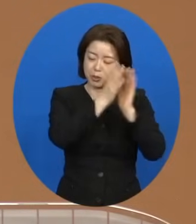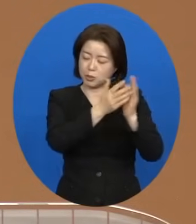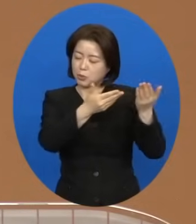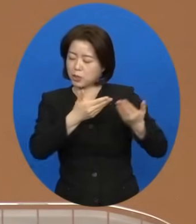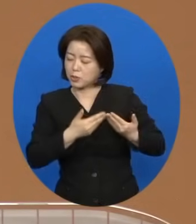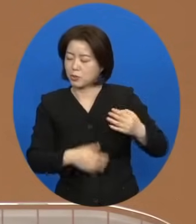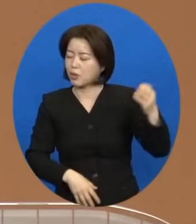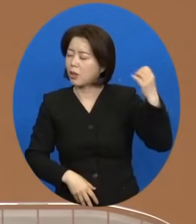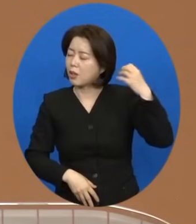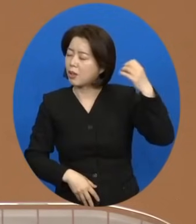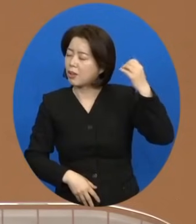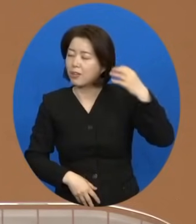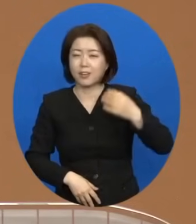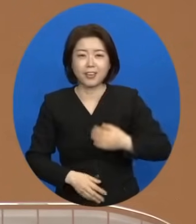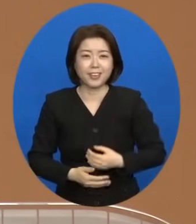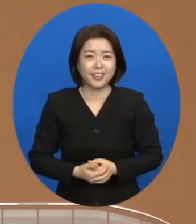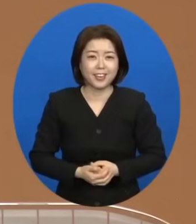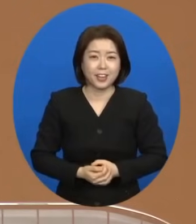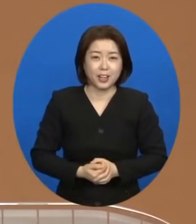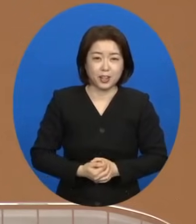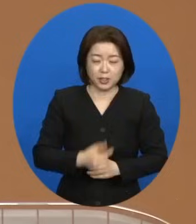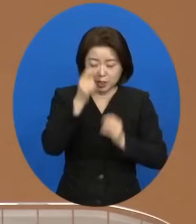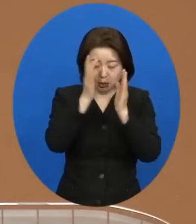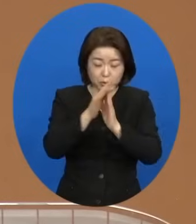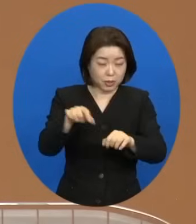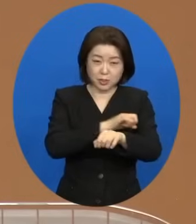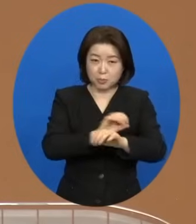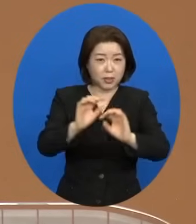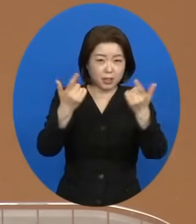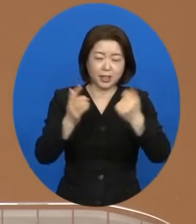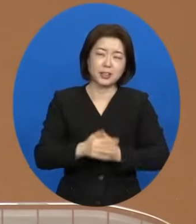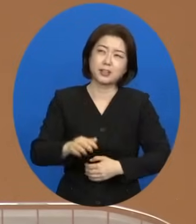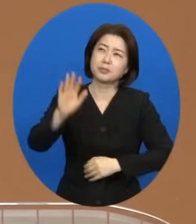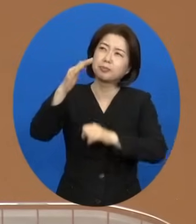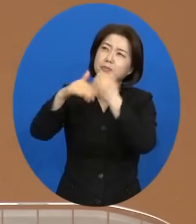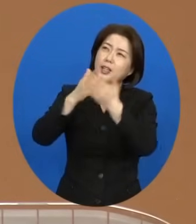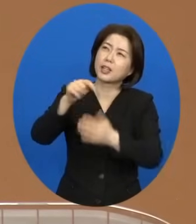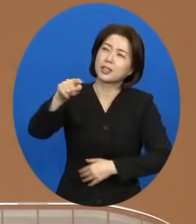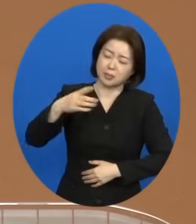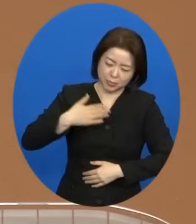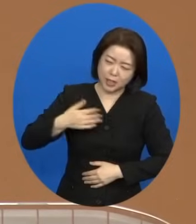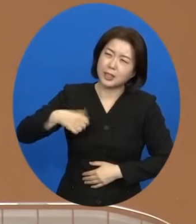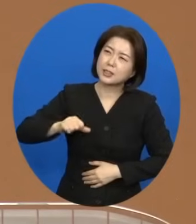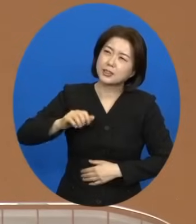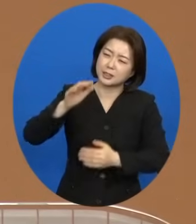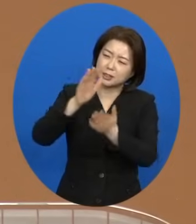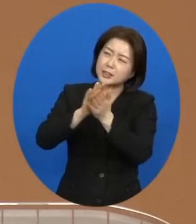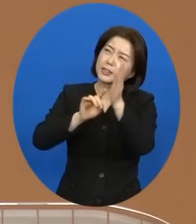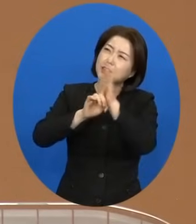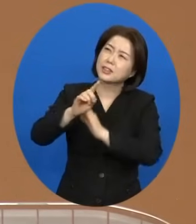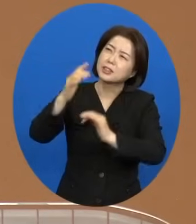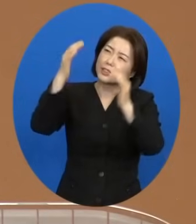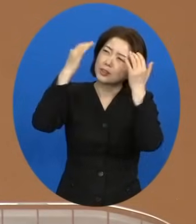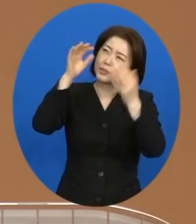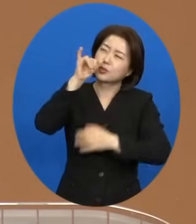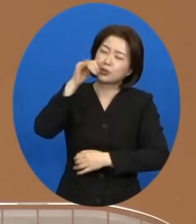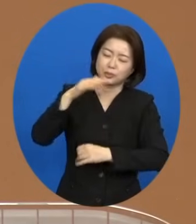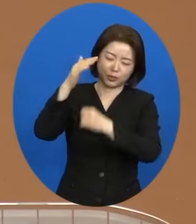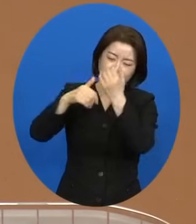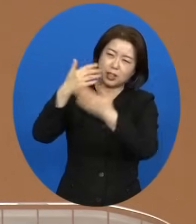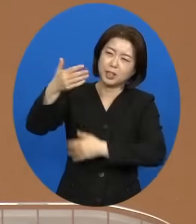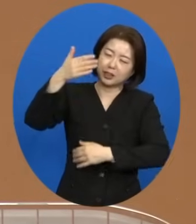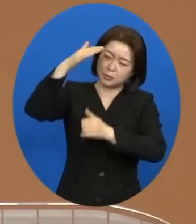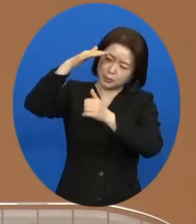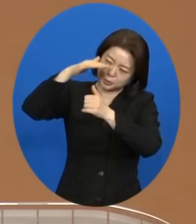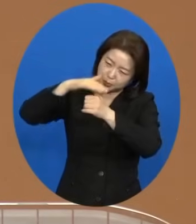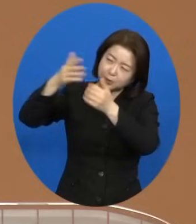거예요 기도하시는데 뭐 그 특별한 기도는 아니었습니다 하나님이 아이가 지금 열 때문에 고생하고 있습니다 하나님께서 안수하여